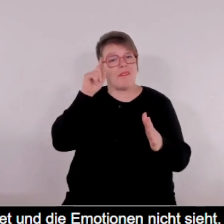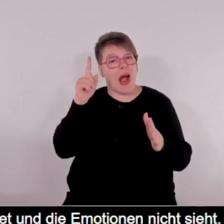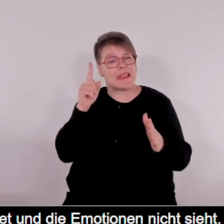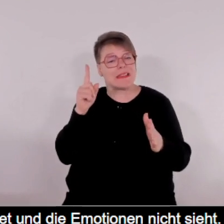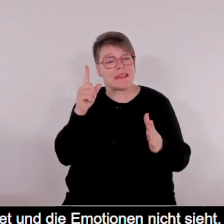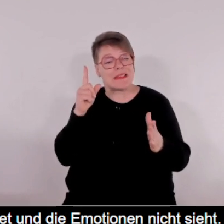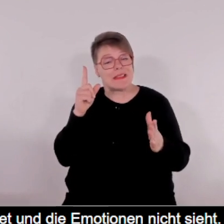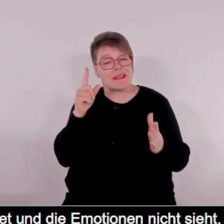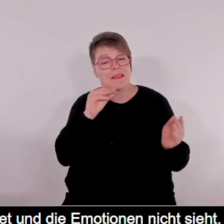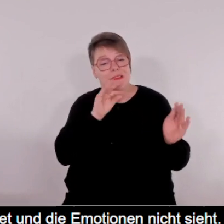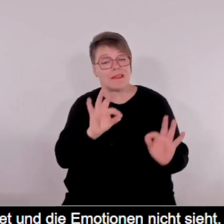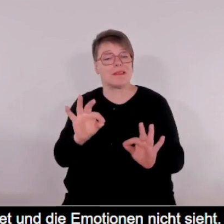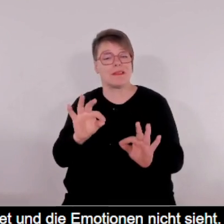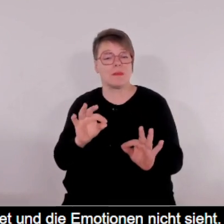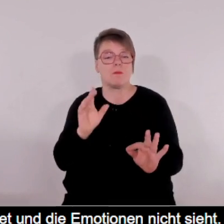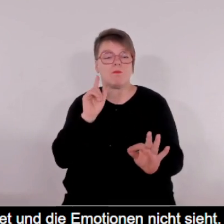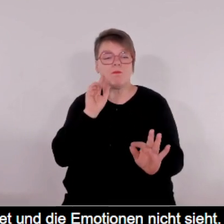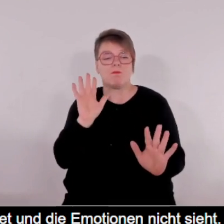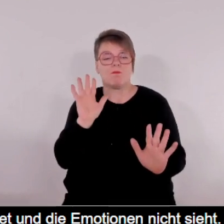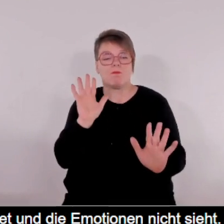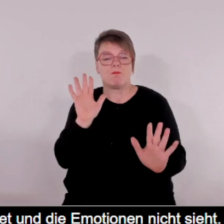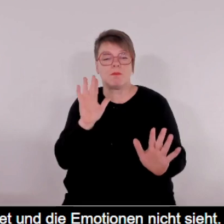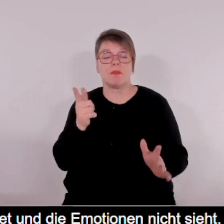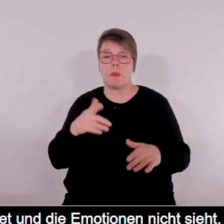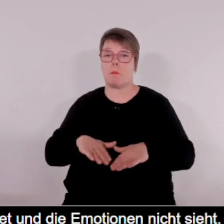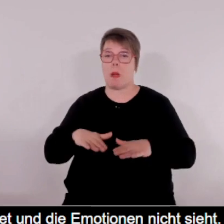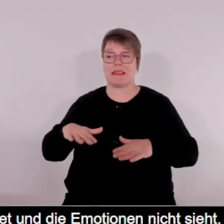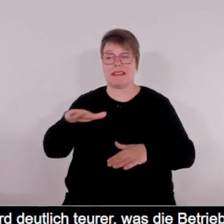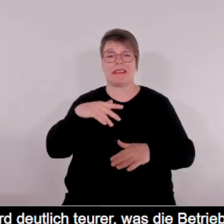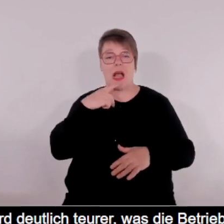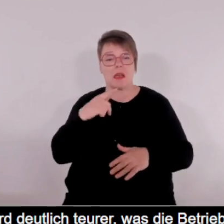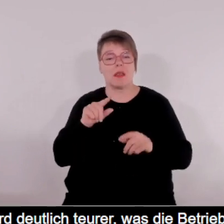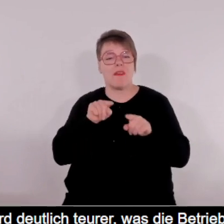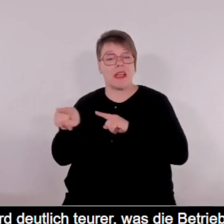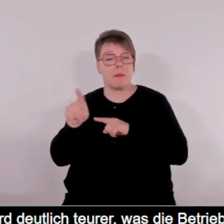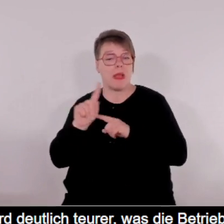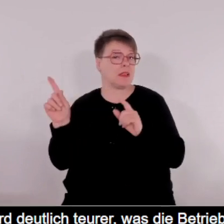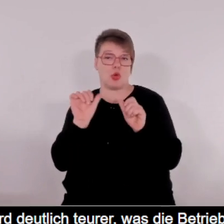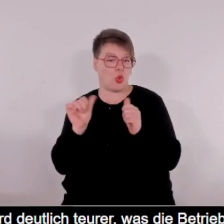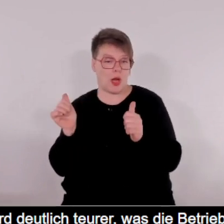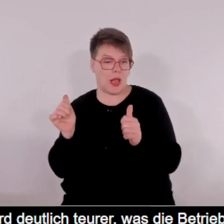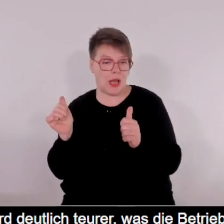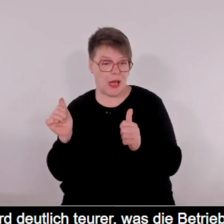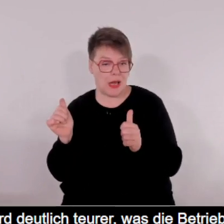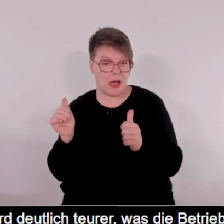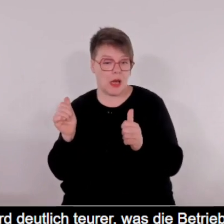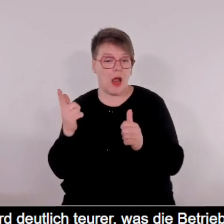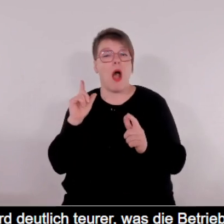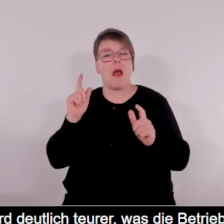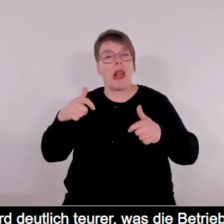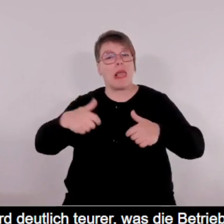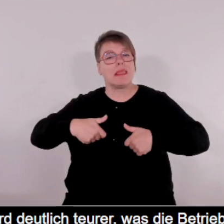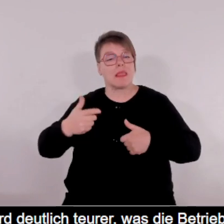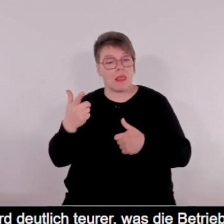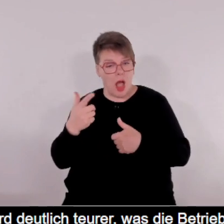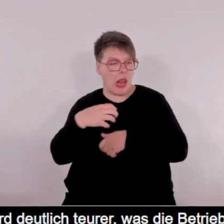und dass man genau die Berufsgruppe trifft, die ohnehin am massivsten in den letzten Jahren getroffen war. Wir verlieren Bauernhöfe ohne